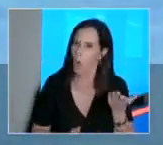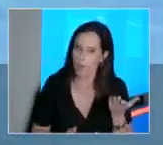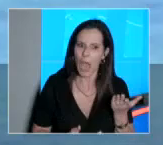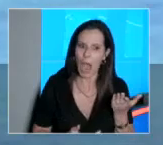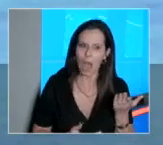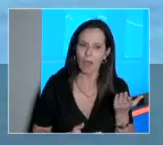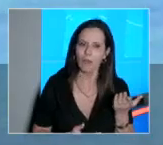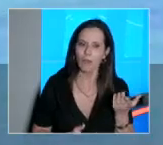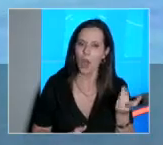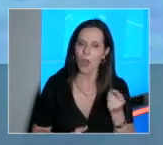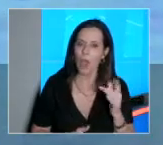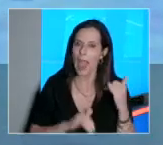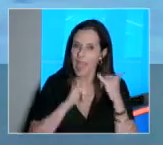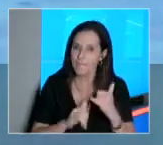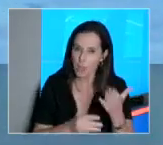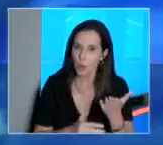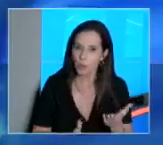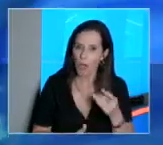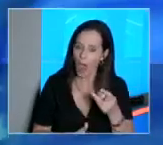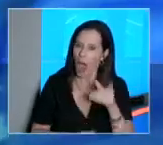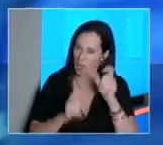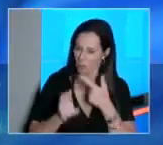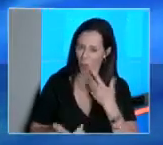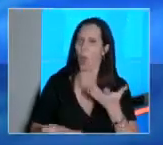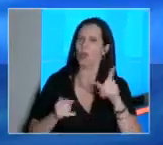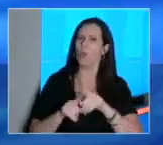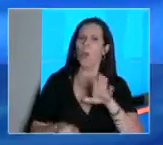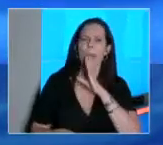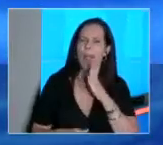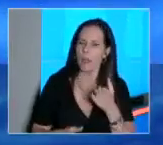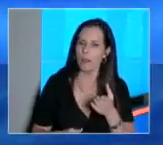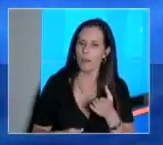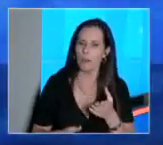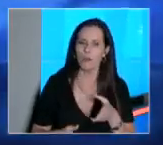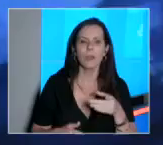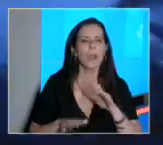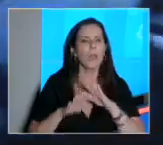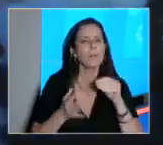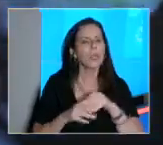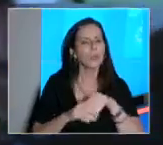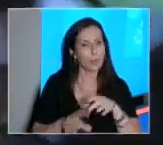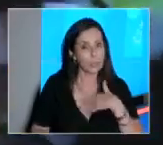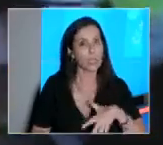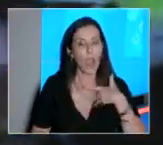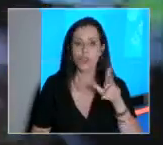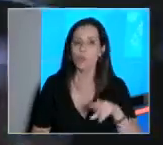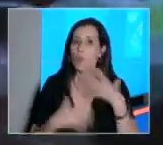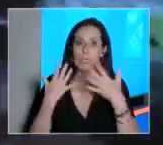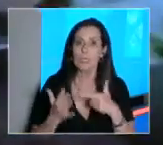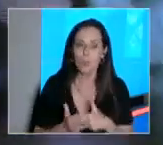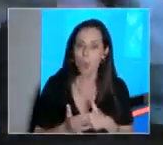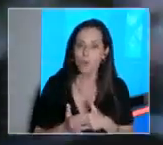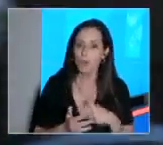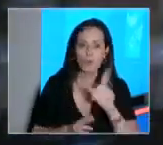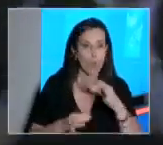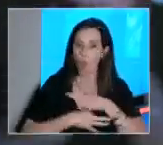בואנה, לא רק שהבאנו אתכם, אתה מבין, אנשים כאילו זה. ובאמת, מתוך המקום הזה הרגשנו, יש פה סיפור